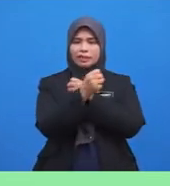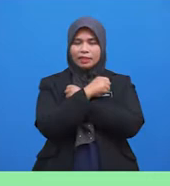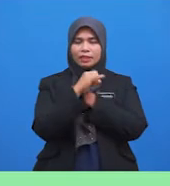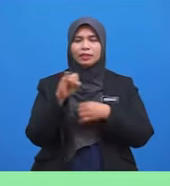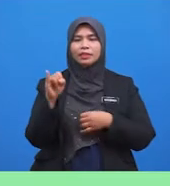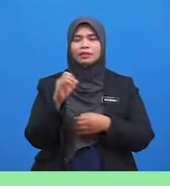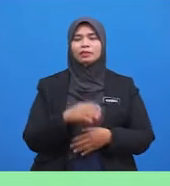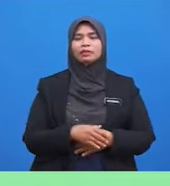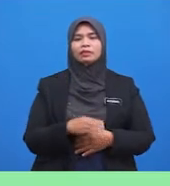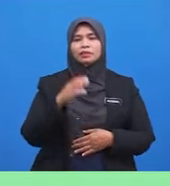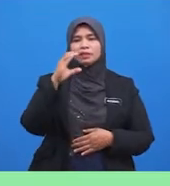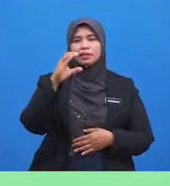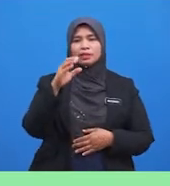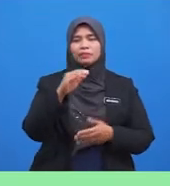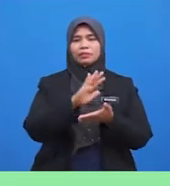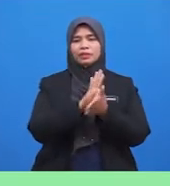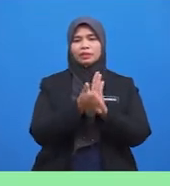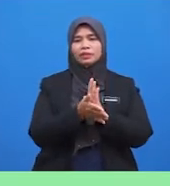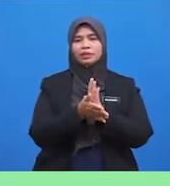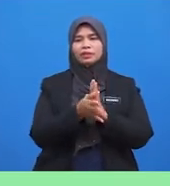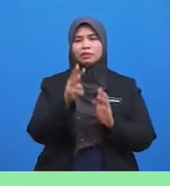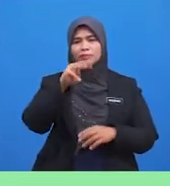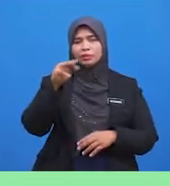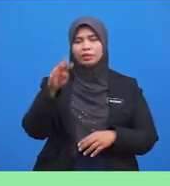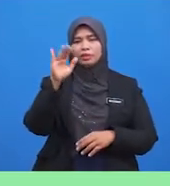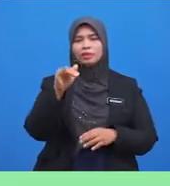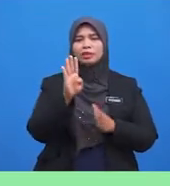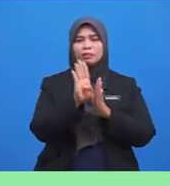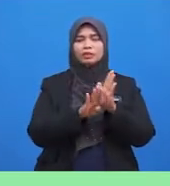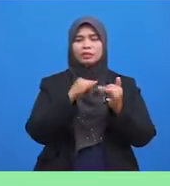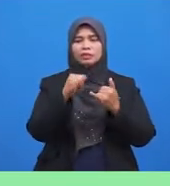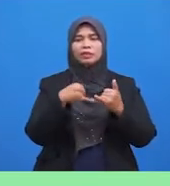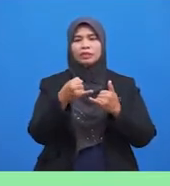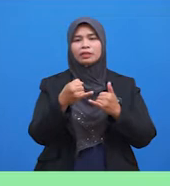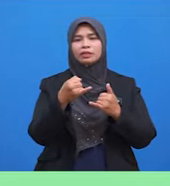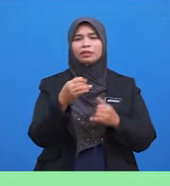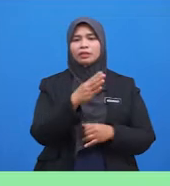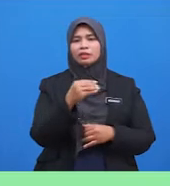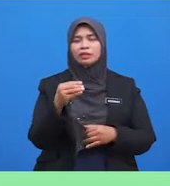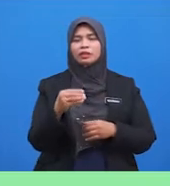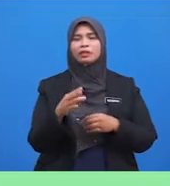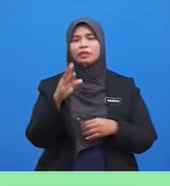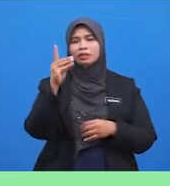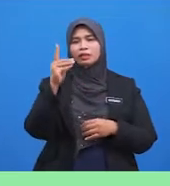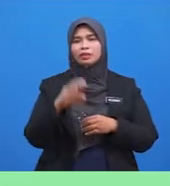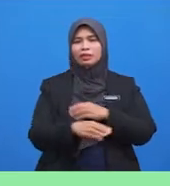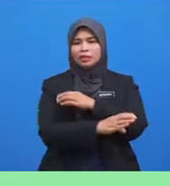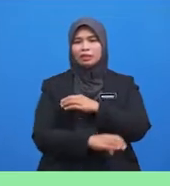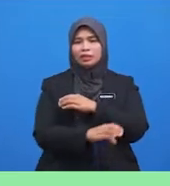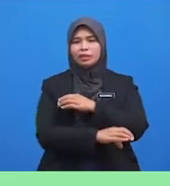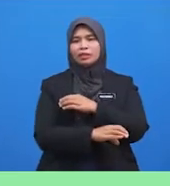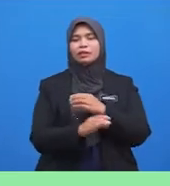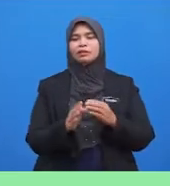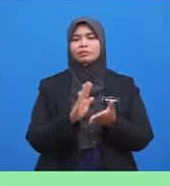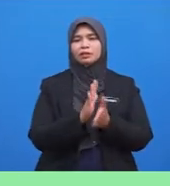disayangi. C. Menjadi murid yang berjaya. Dan D.